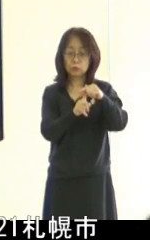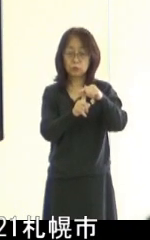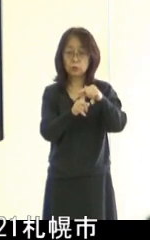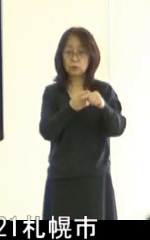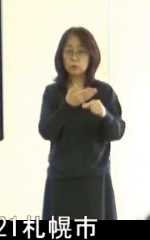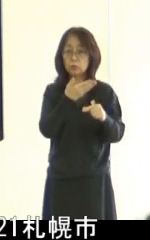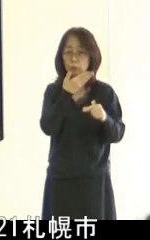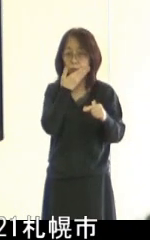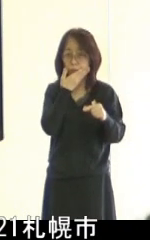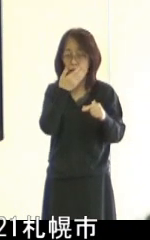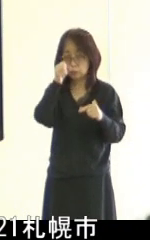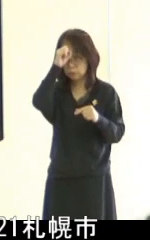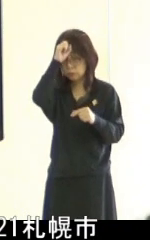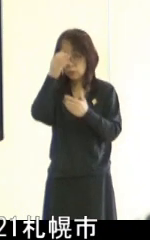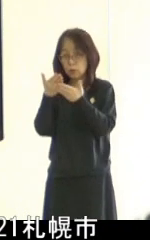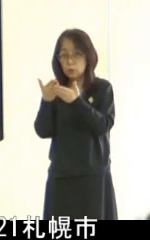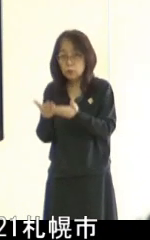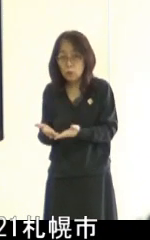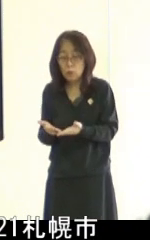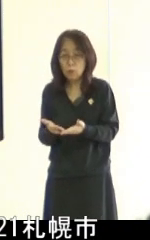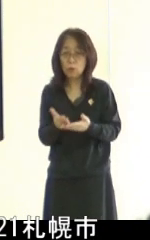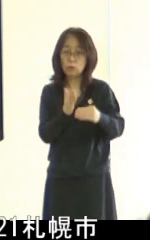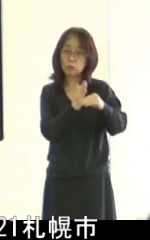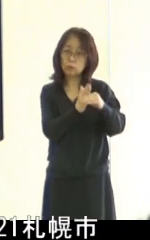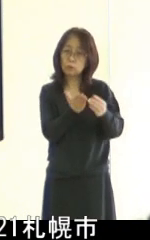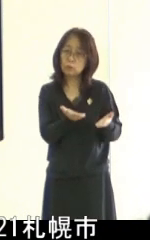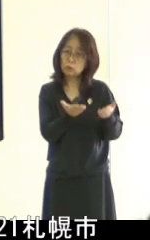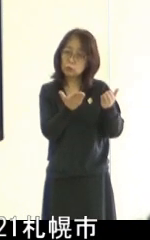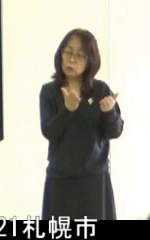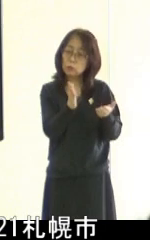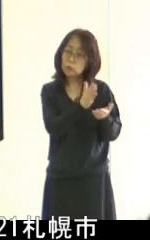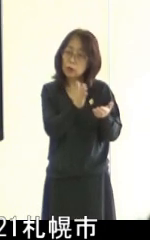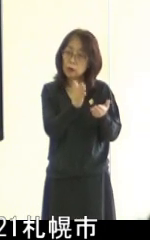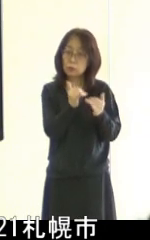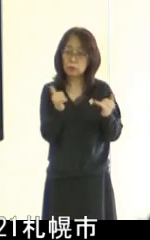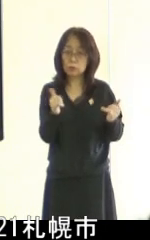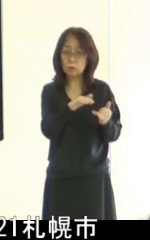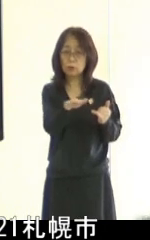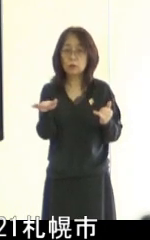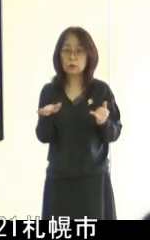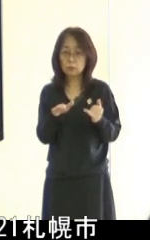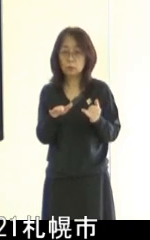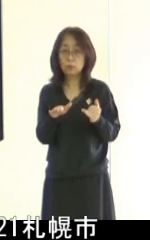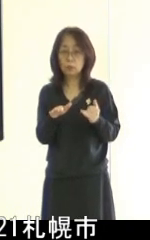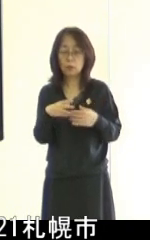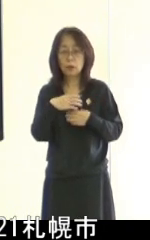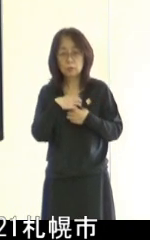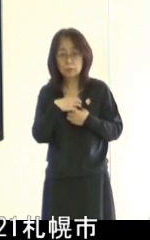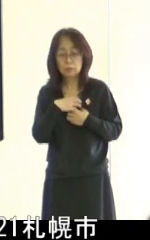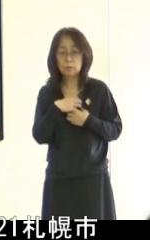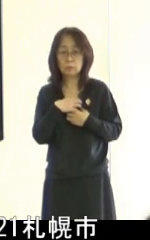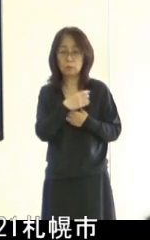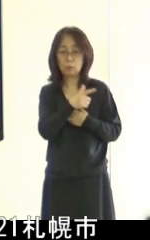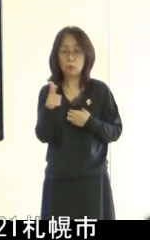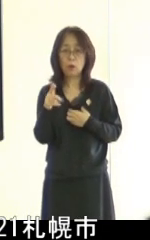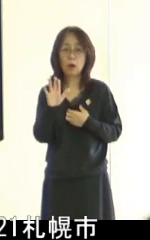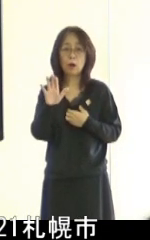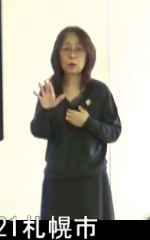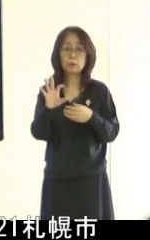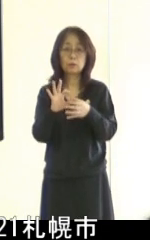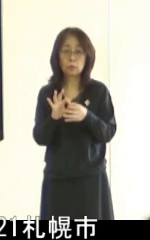ね重症化をするというリスク危険ってするといういうこともございますけれども